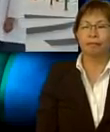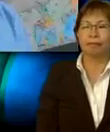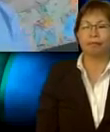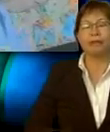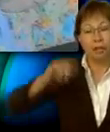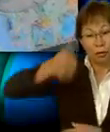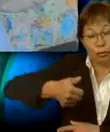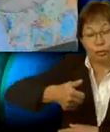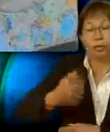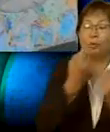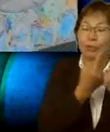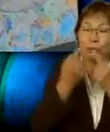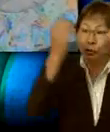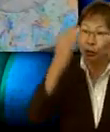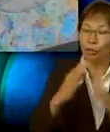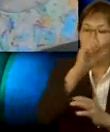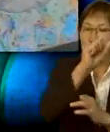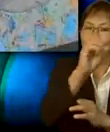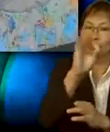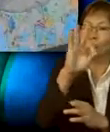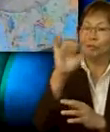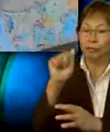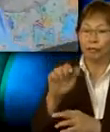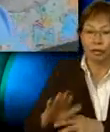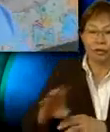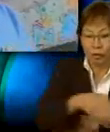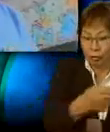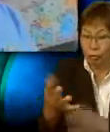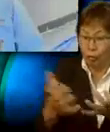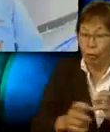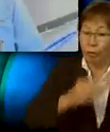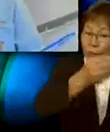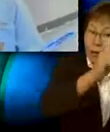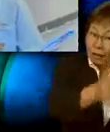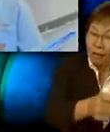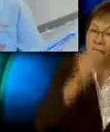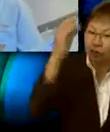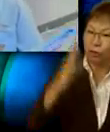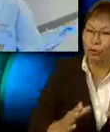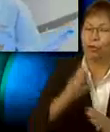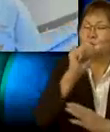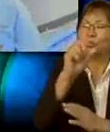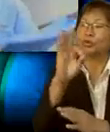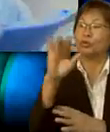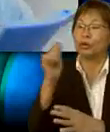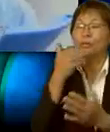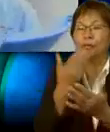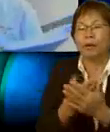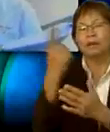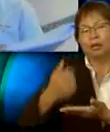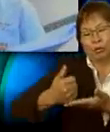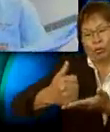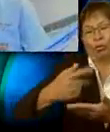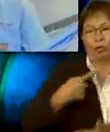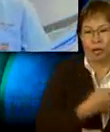Mia, esok hari jadi Cikgu Sofia. Kamu semua nak belikan hadiah tak? Yalah, Cikgu Sofia tu baik. Dia selalu tolong